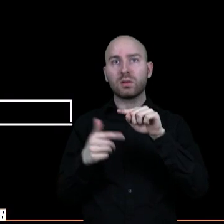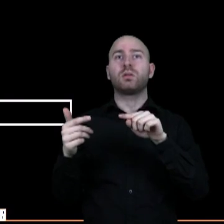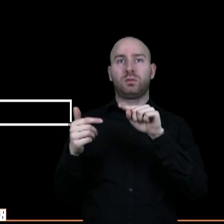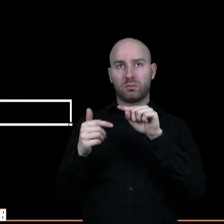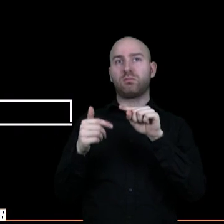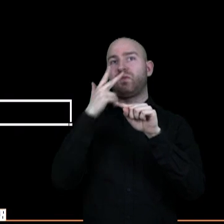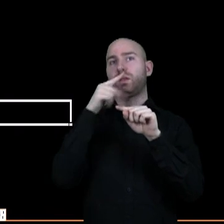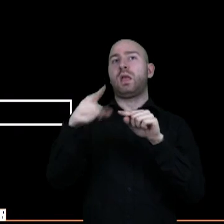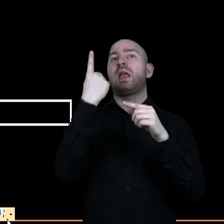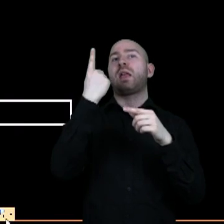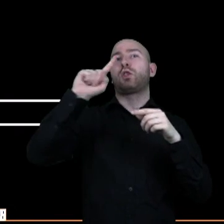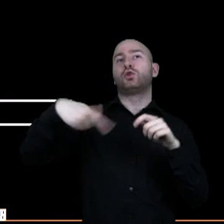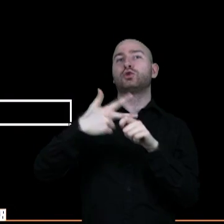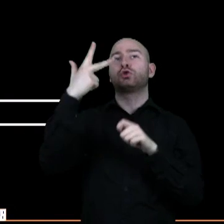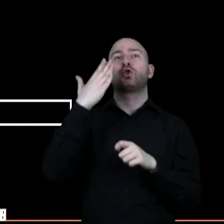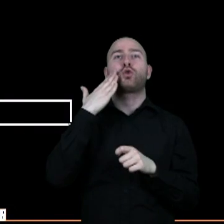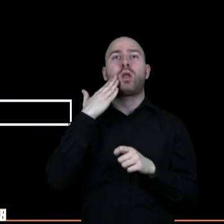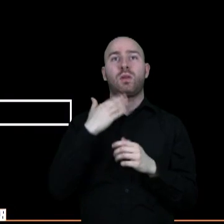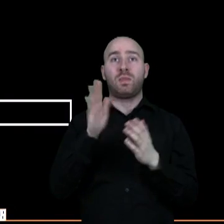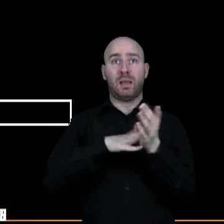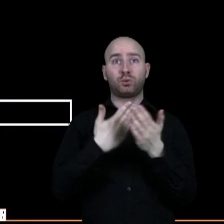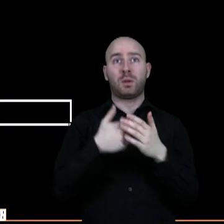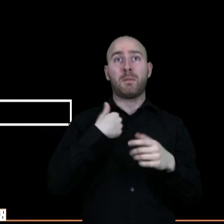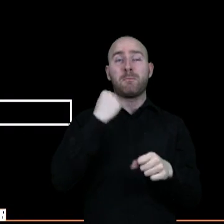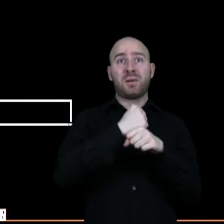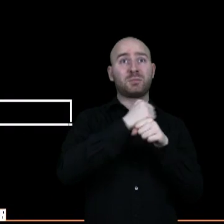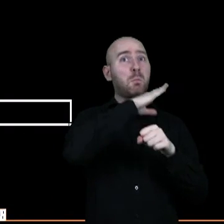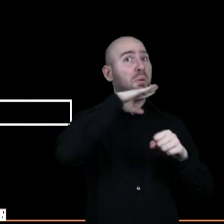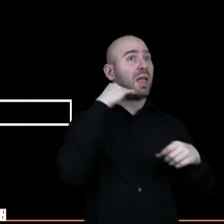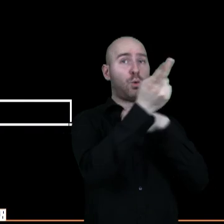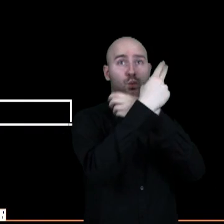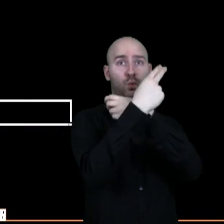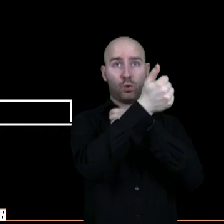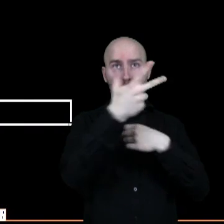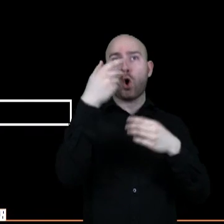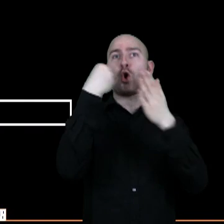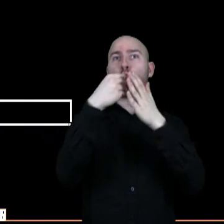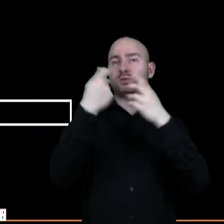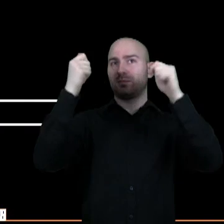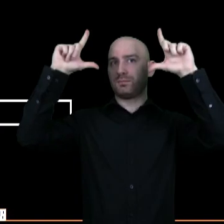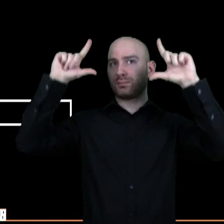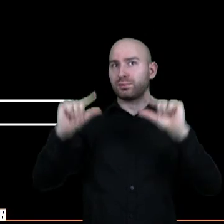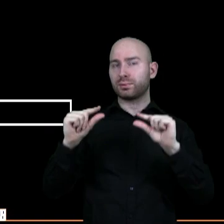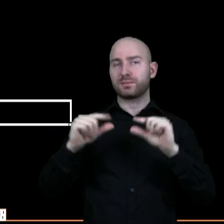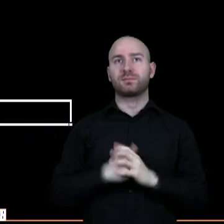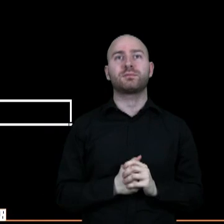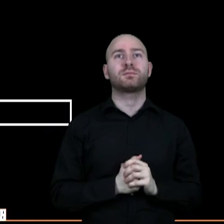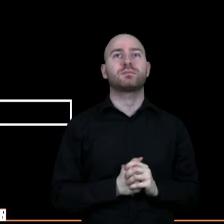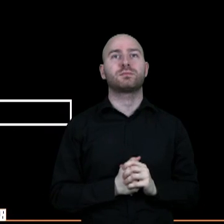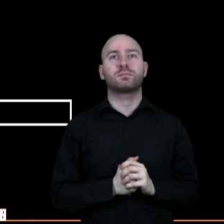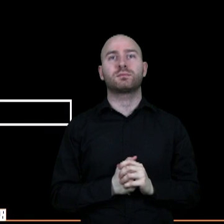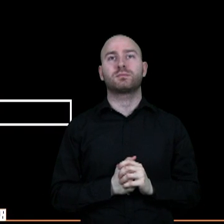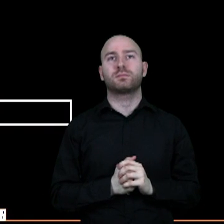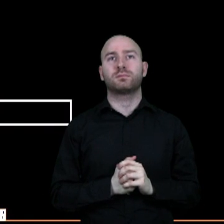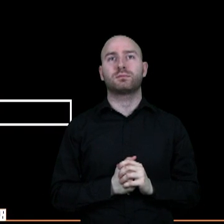przez liczbę linijek kodu dało dolara 38. Jeśli się zastanowić, to ma sens, bo im więcej programistów, tym więcej kodu